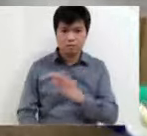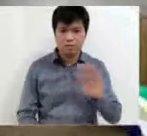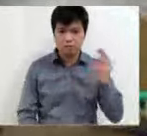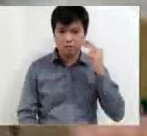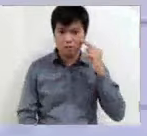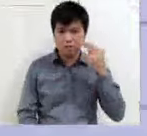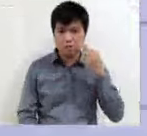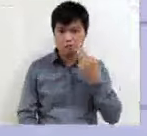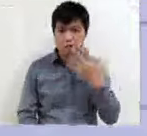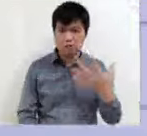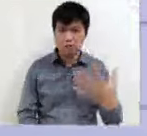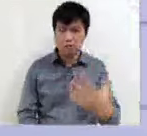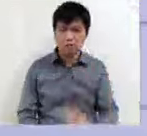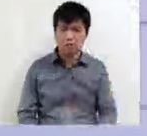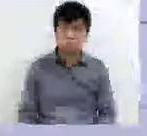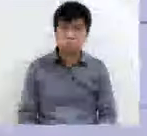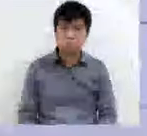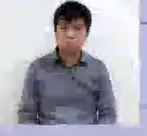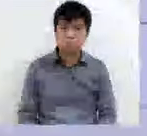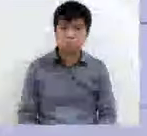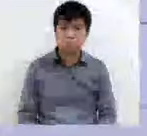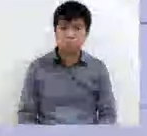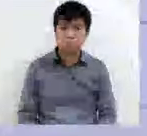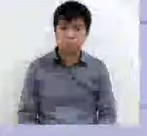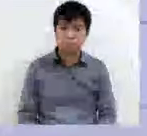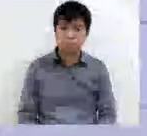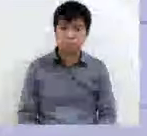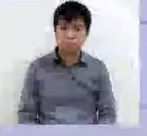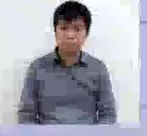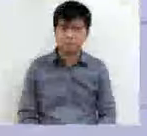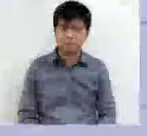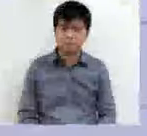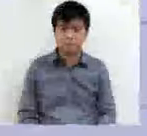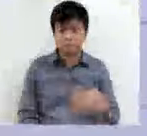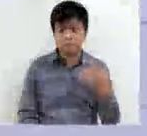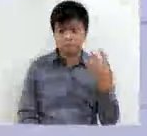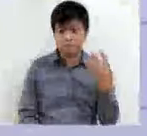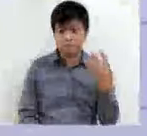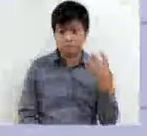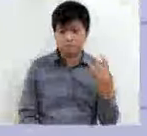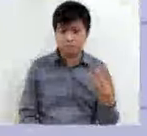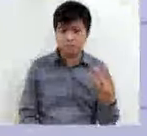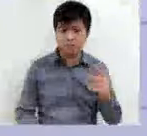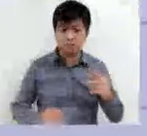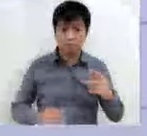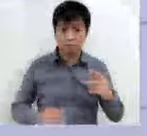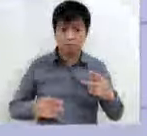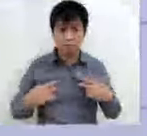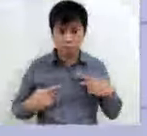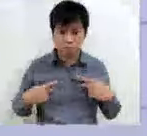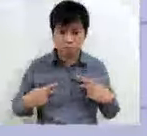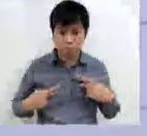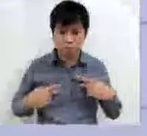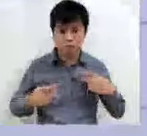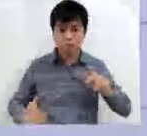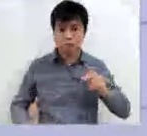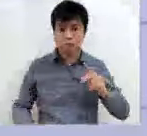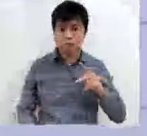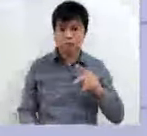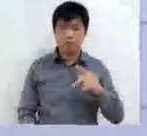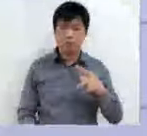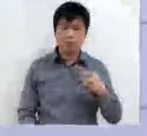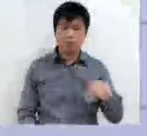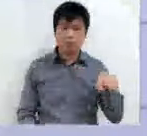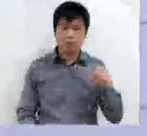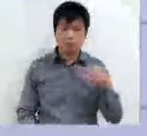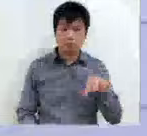News 5. Nakarecover na ang 4 na kaso ng walking pneumonia na na-detect sa bansa. Kasunod yan, tinayak ng DOH